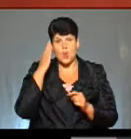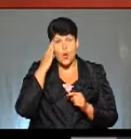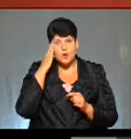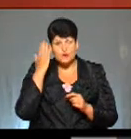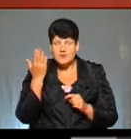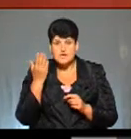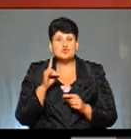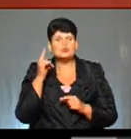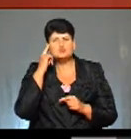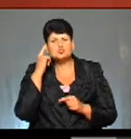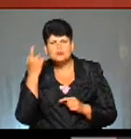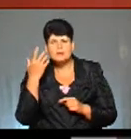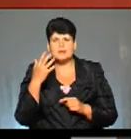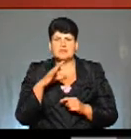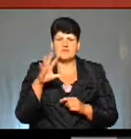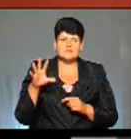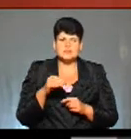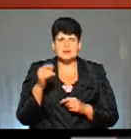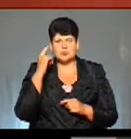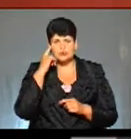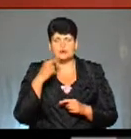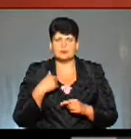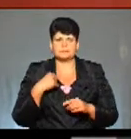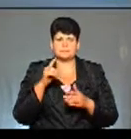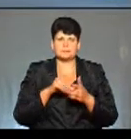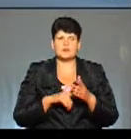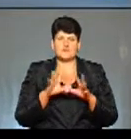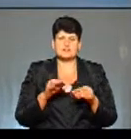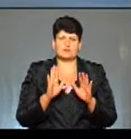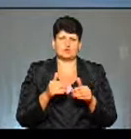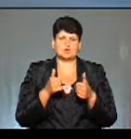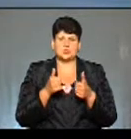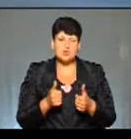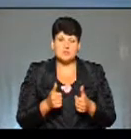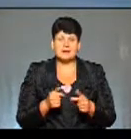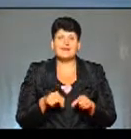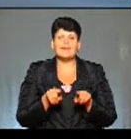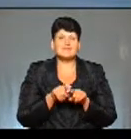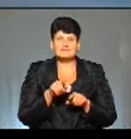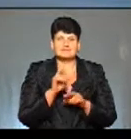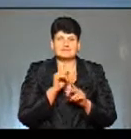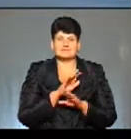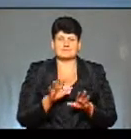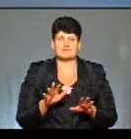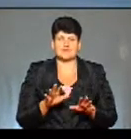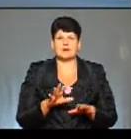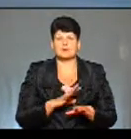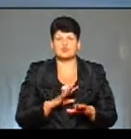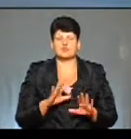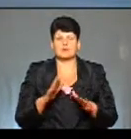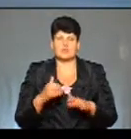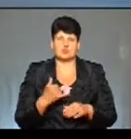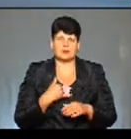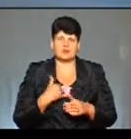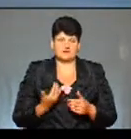ми собі думаємо? І ми всі думаємо, що ми впевнені, що все буде добре. Ну так неправда. І було такий випадок в мене в житті,